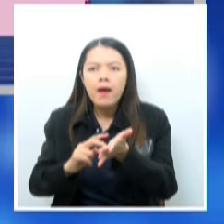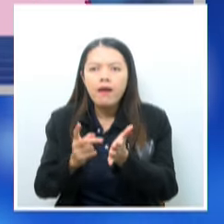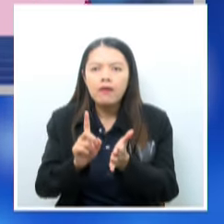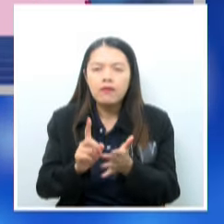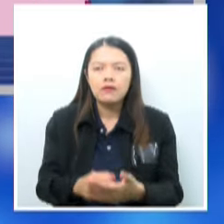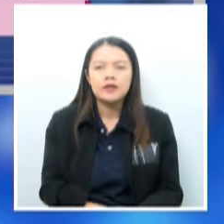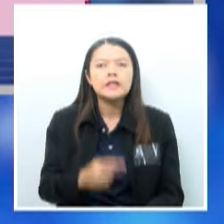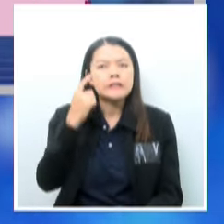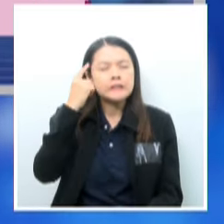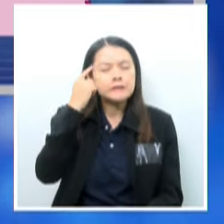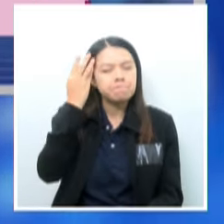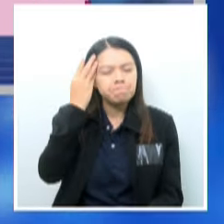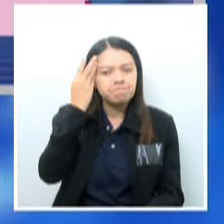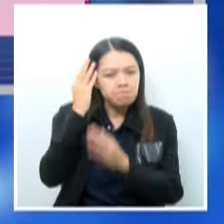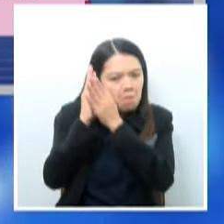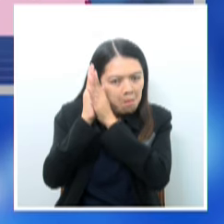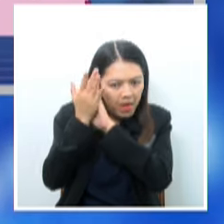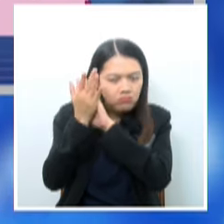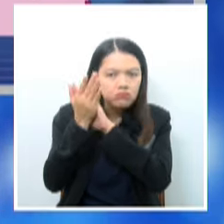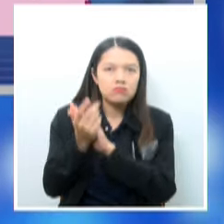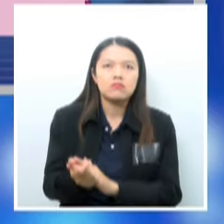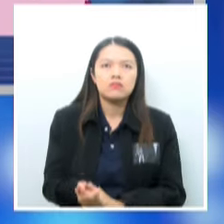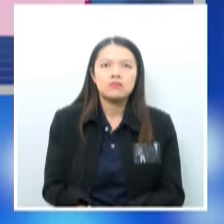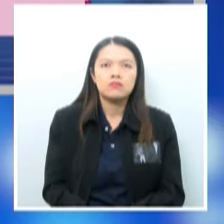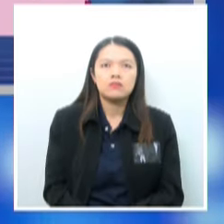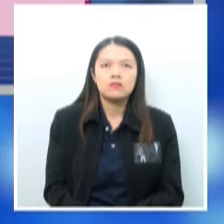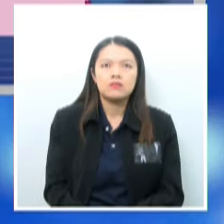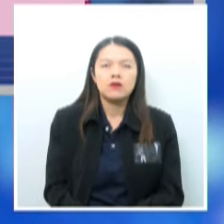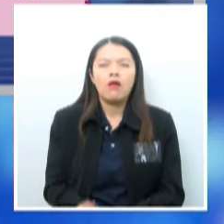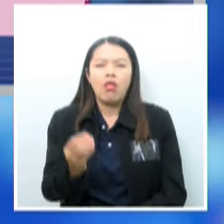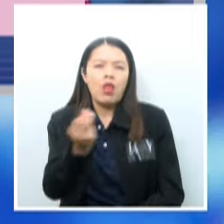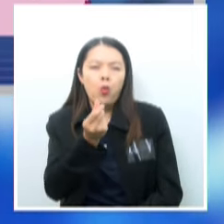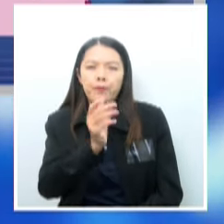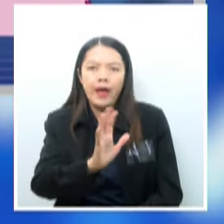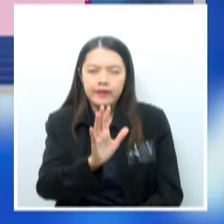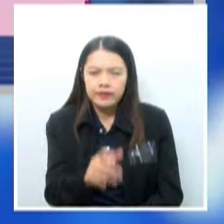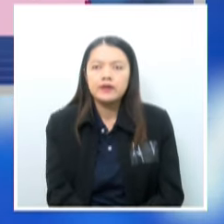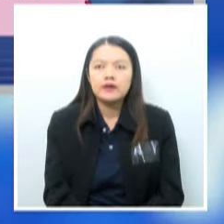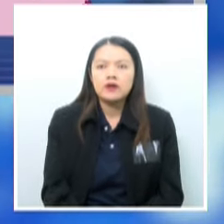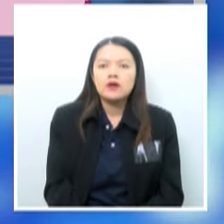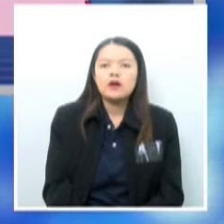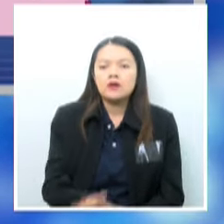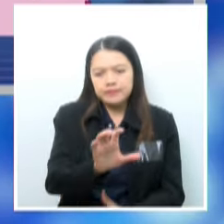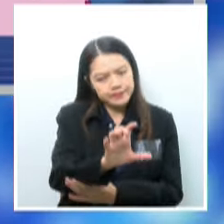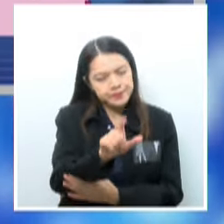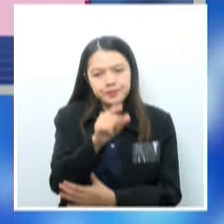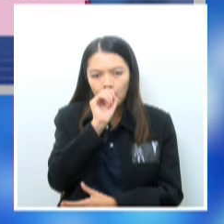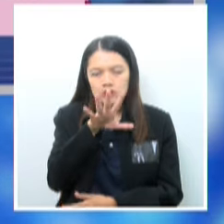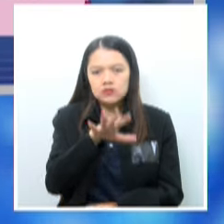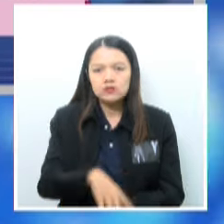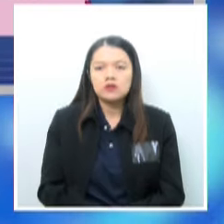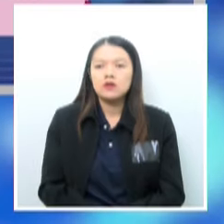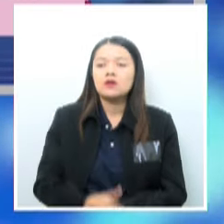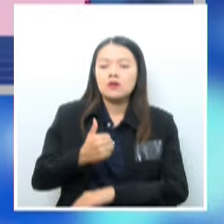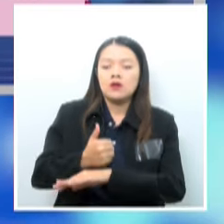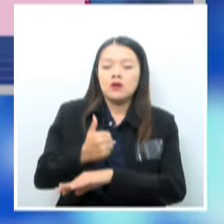การเปลี่ยนทัศนคติในเรื่องของนี้มันรวดเร็วไม่ได้นะครับเราเหมือนบังคับเลยบอกว่าถ้าผอ.